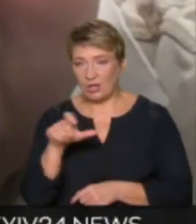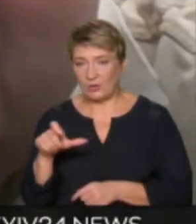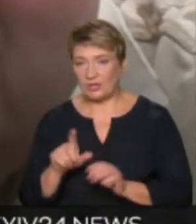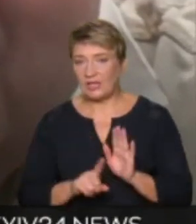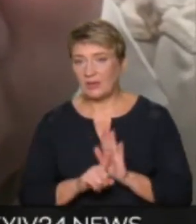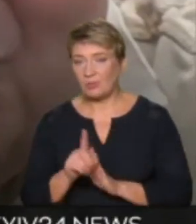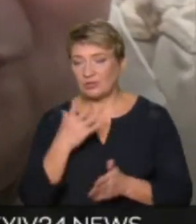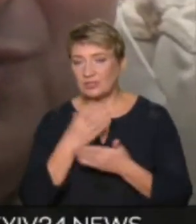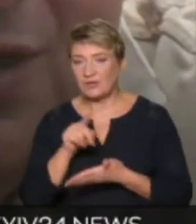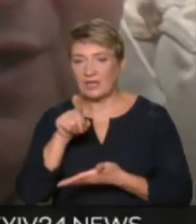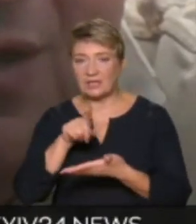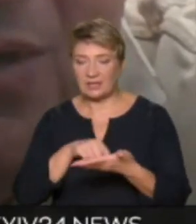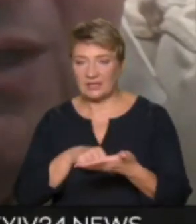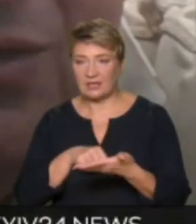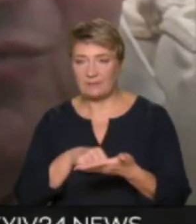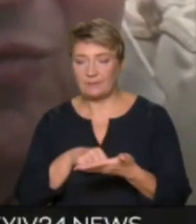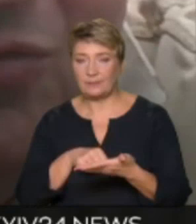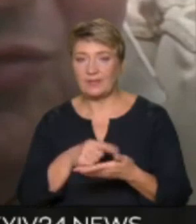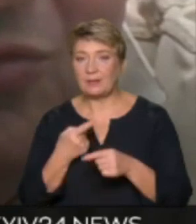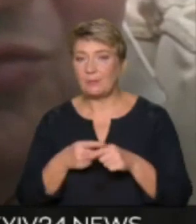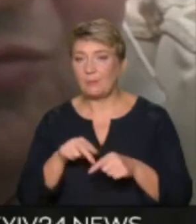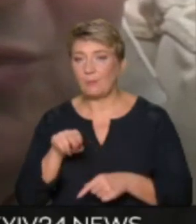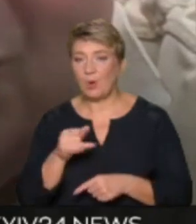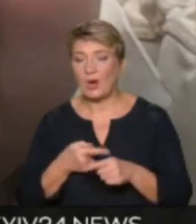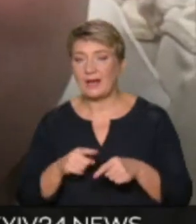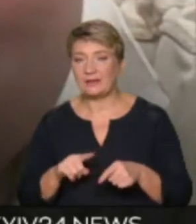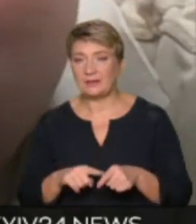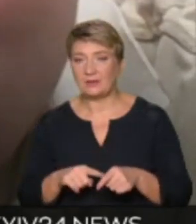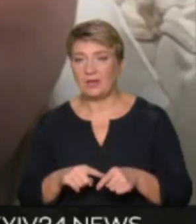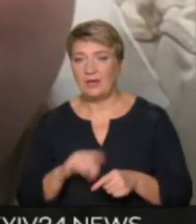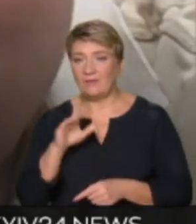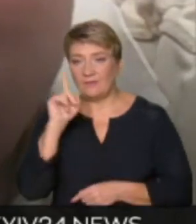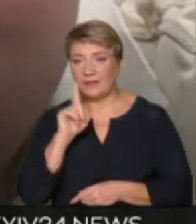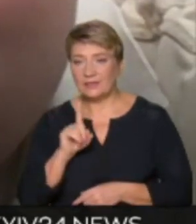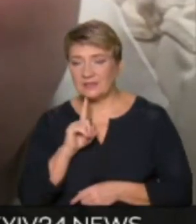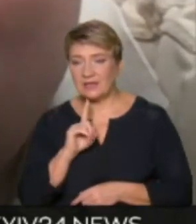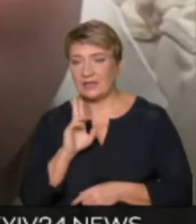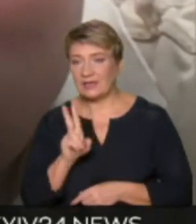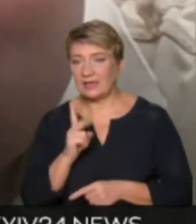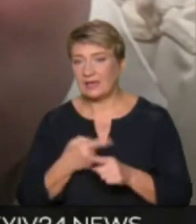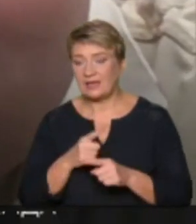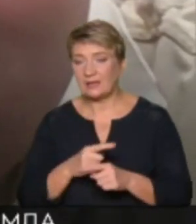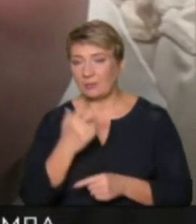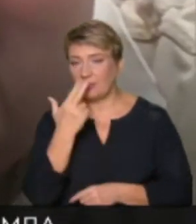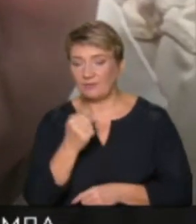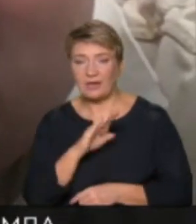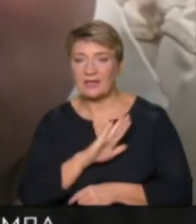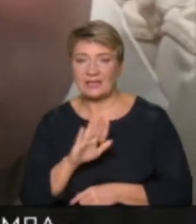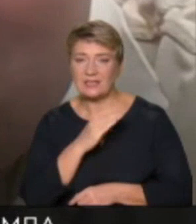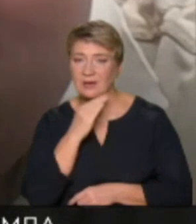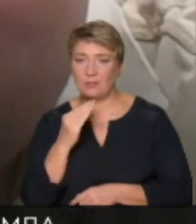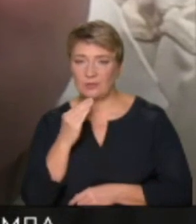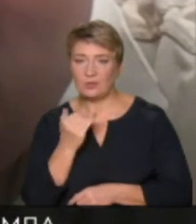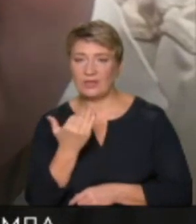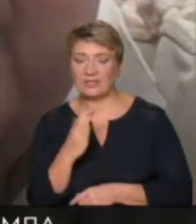своей религии, на почве веры. Поэтому мы в Израиле уже к этому привыкли, их не особо много, их может быть там несколько